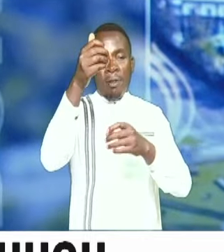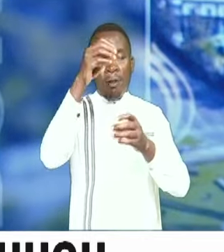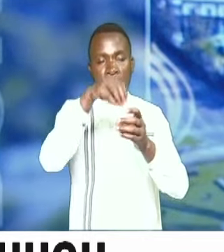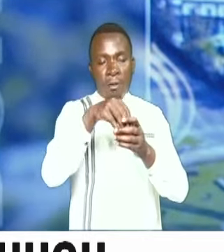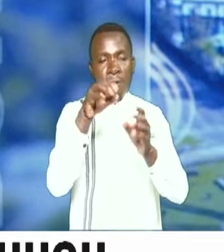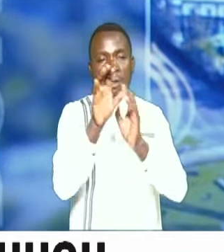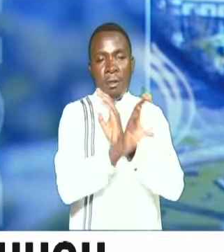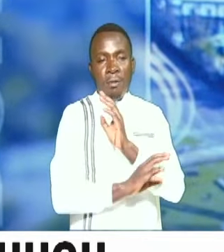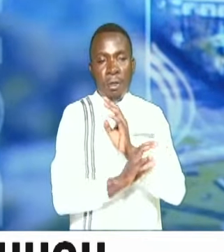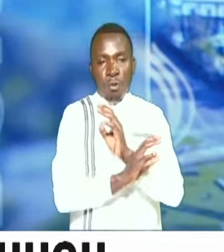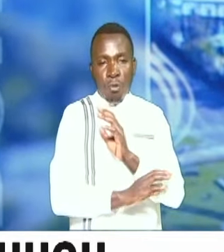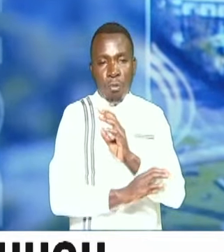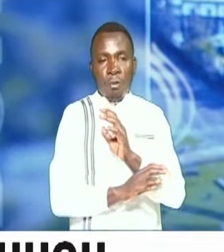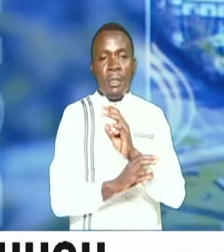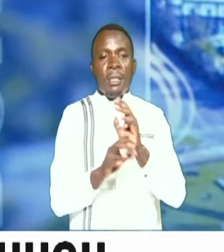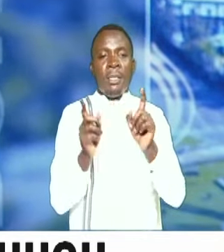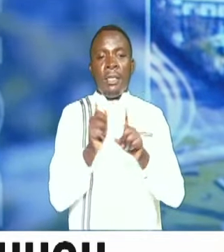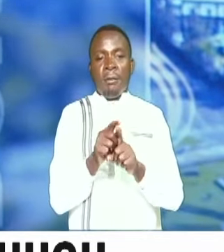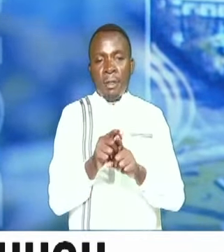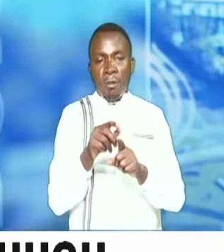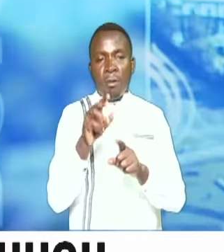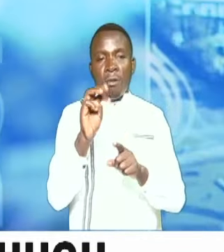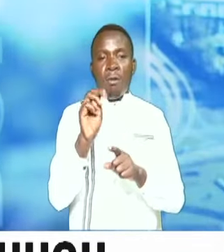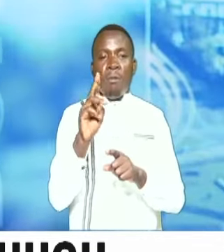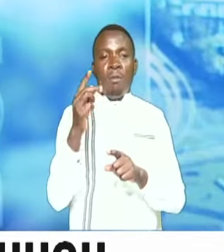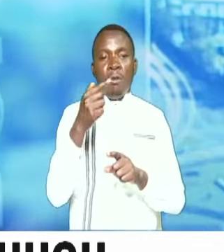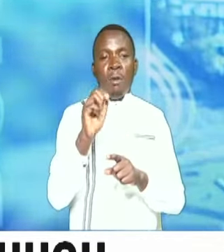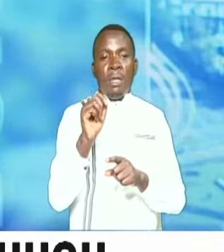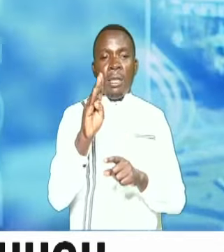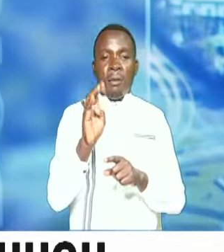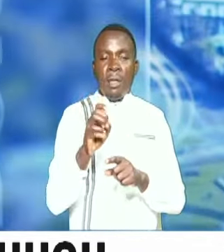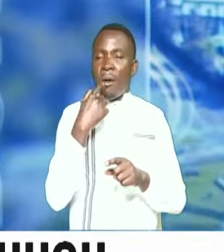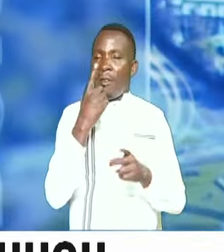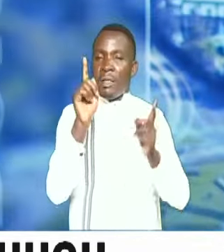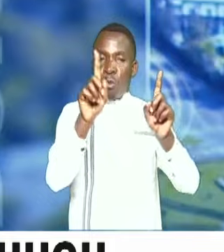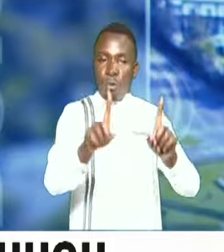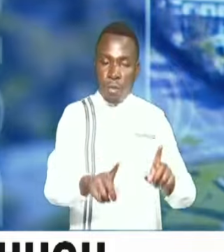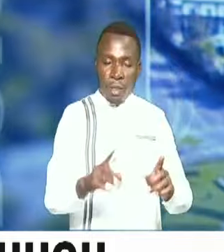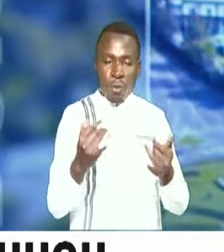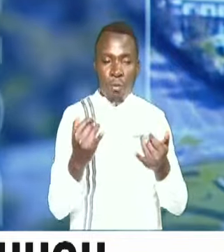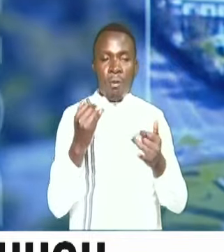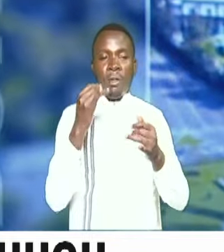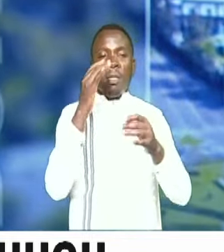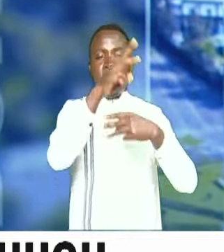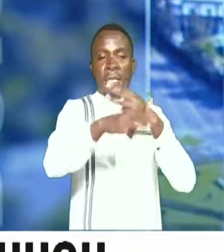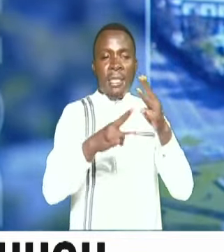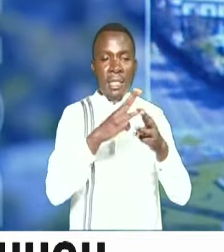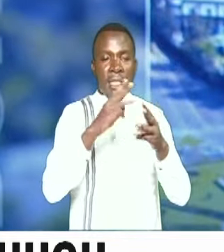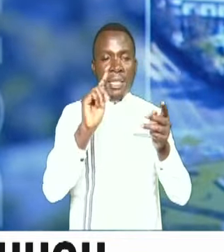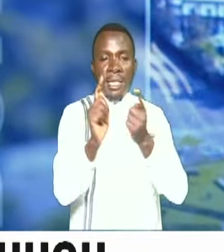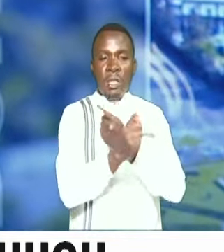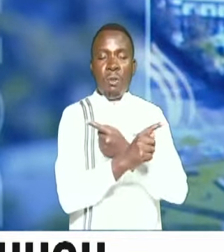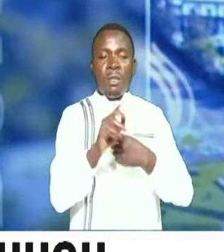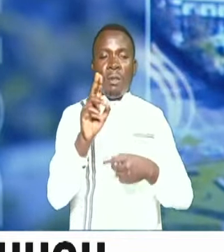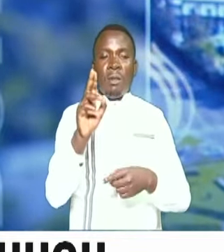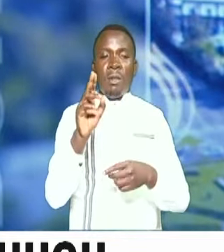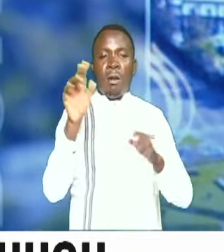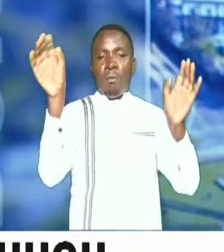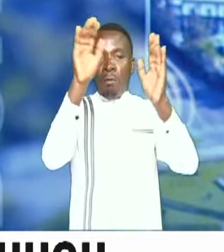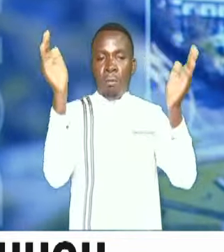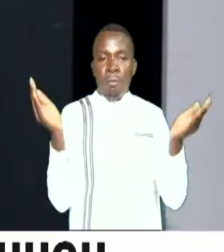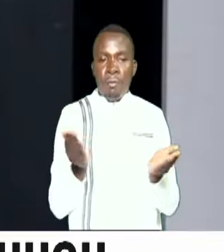Mugabe abikomoje avuga ko kugeza uyu munsi wa none isi yabaye umugabane. Mukorana gute n'izindi nganda cyane cyane izina muri Afurika?